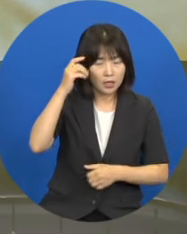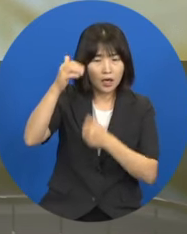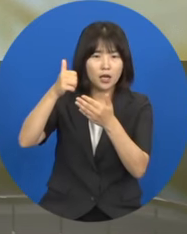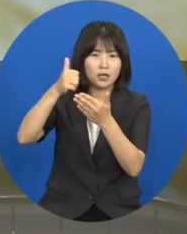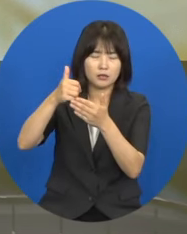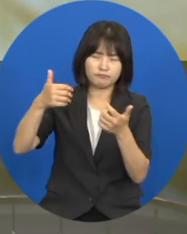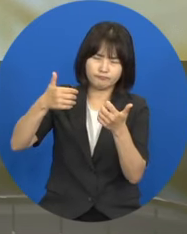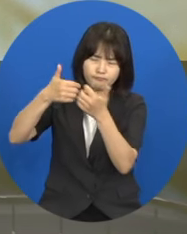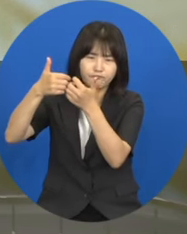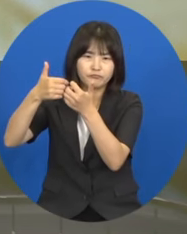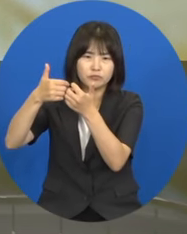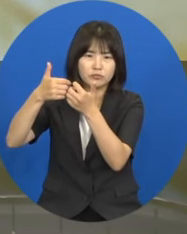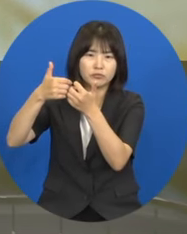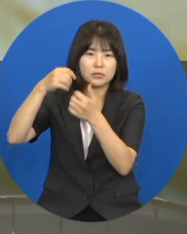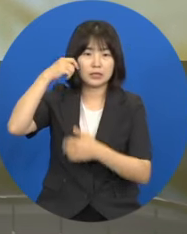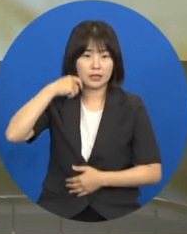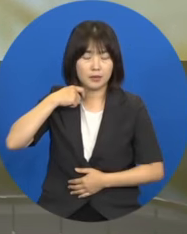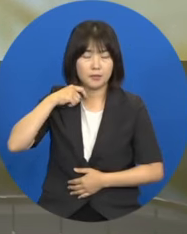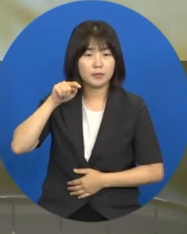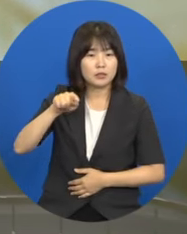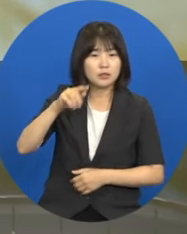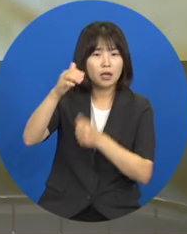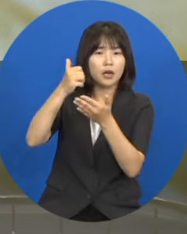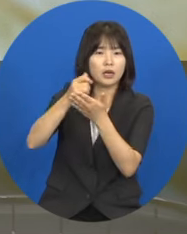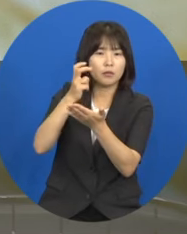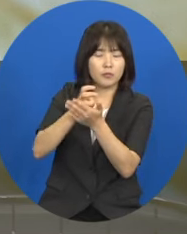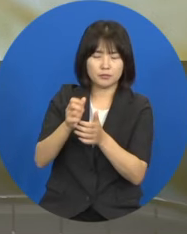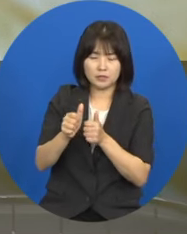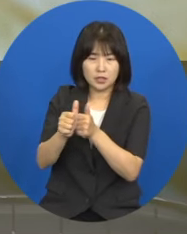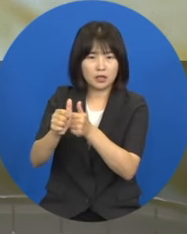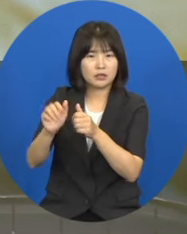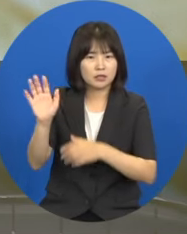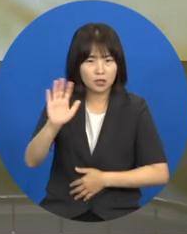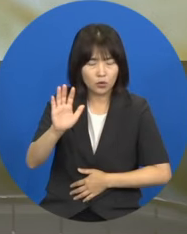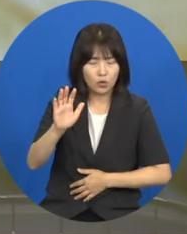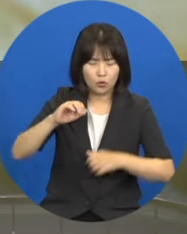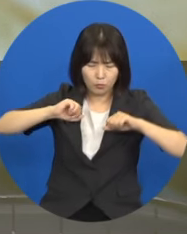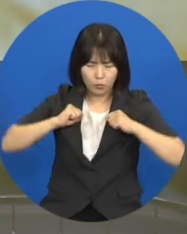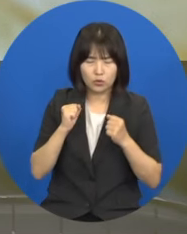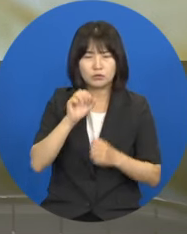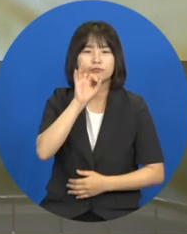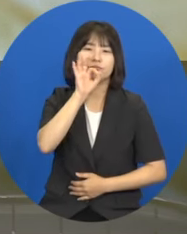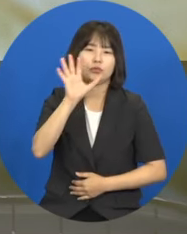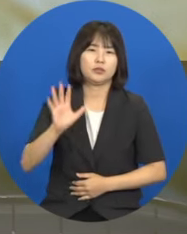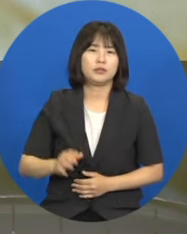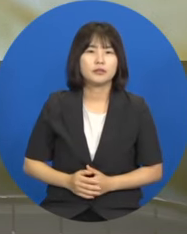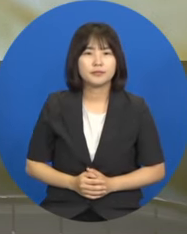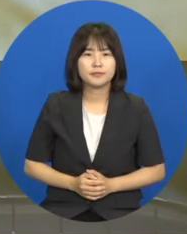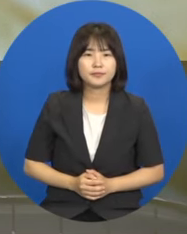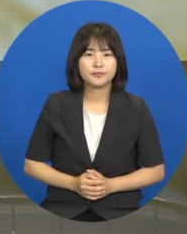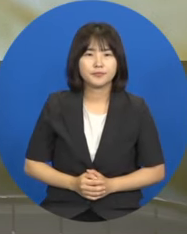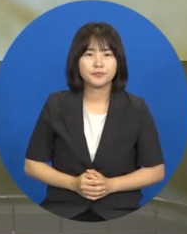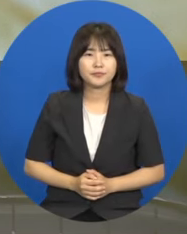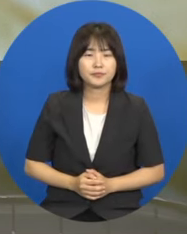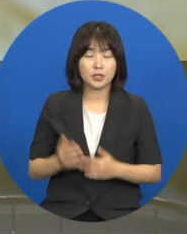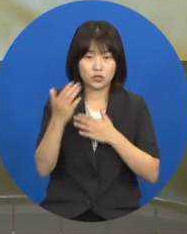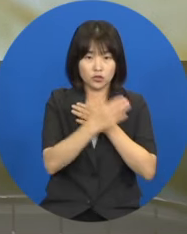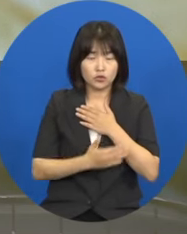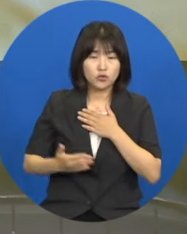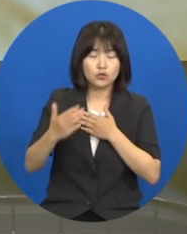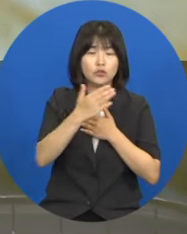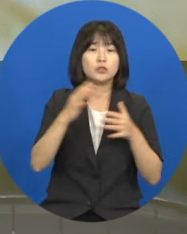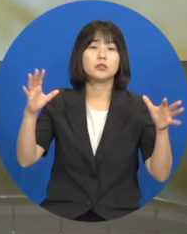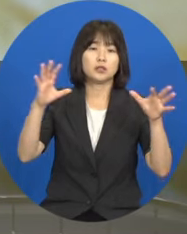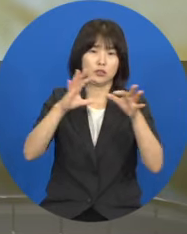품는 적대감입니다. 그것은 하나님의 법을 따르지 않으며 또 복종할 수도 없습니다. 육신에 속한,